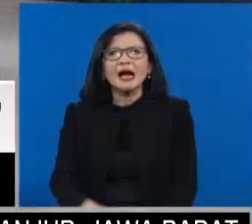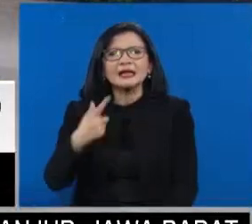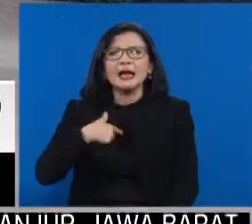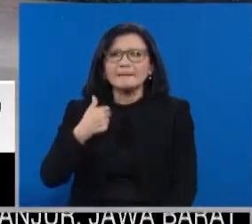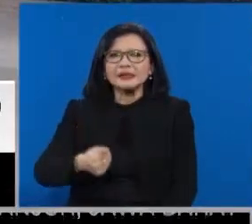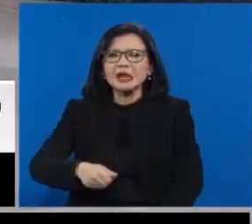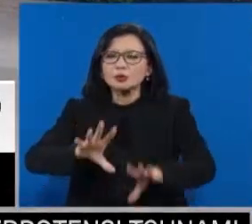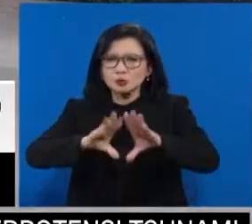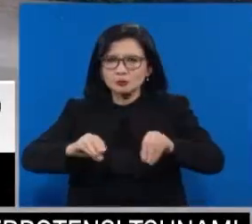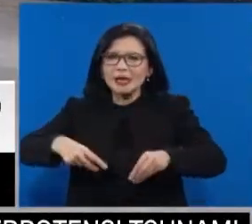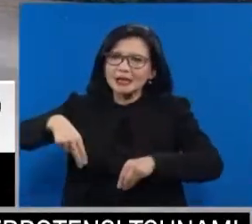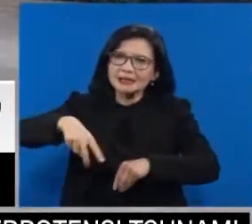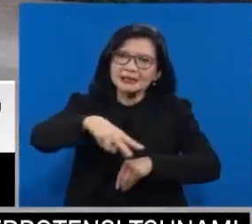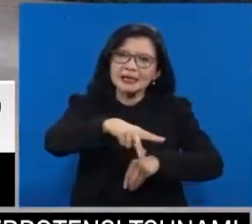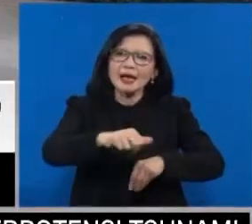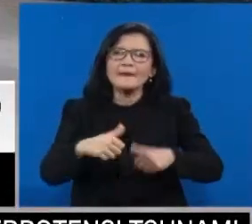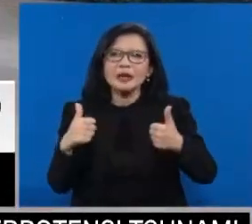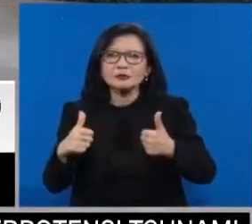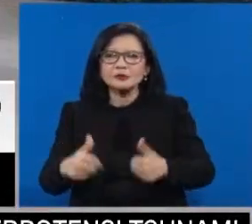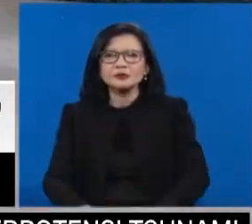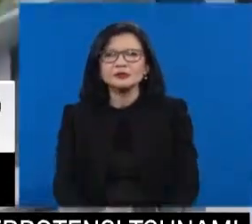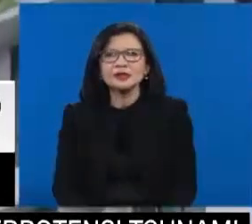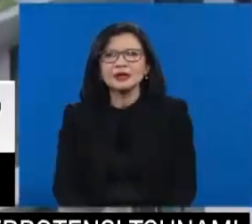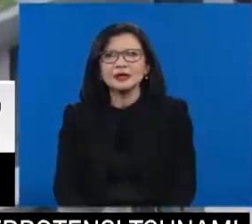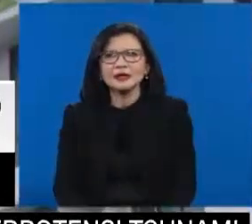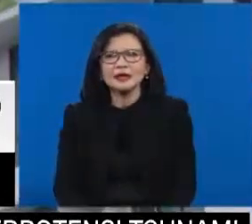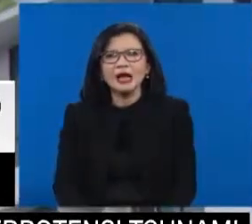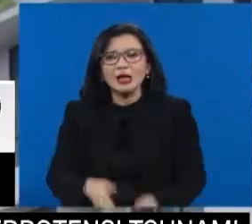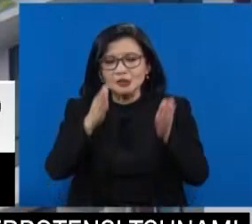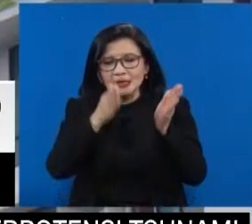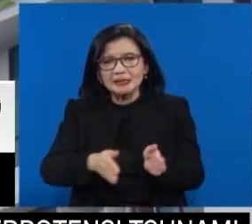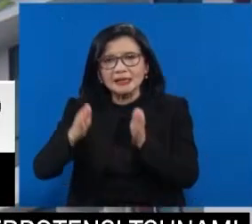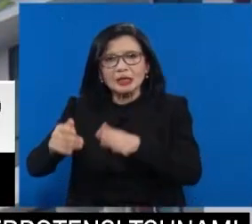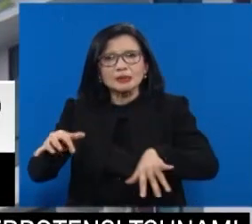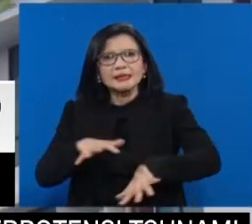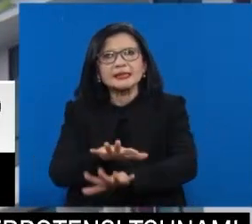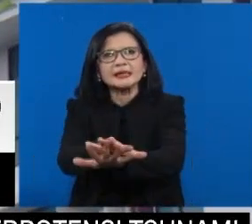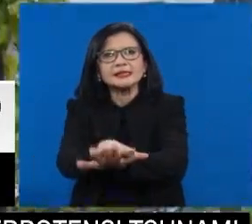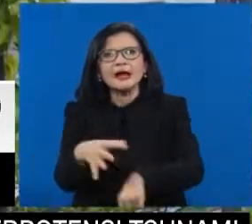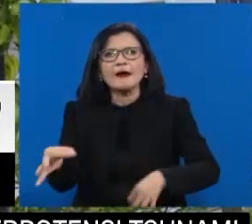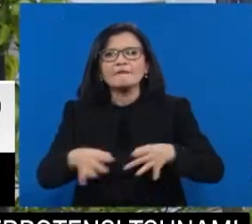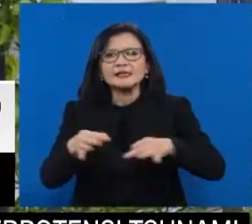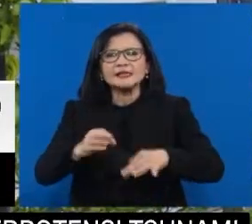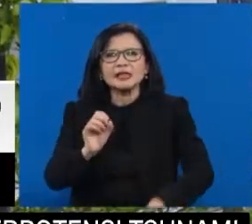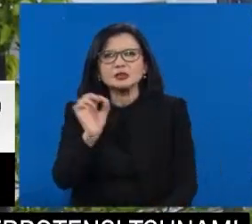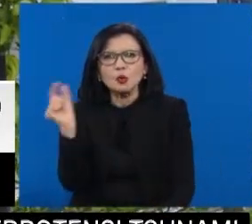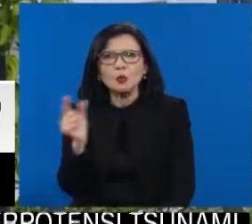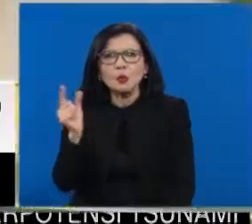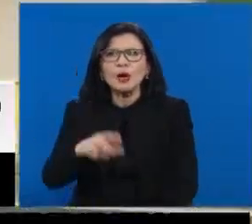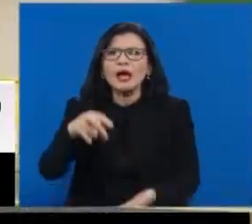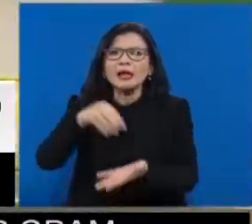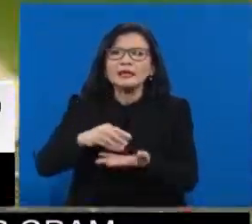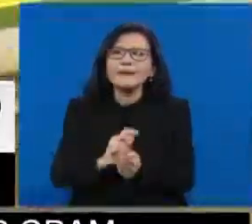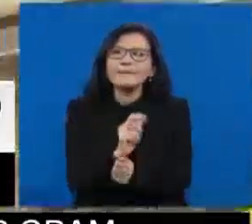atau tempat jalan kaki yang nyaman, mixed use atau penggunaan tata ruang terintegrasi dengan fasilitas lain seperti tempat belanja